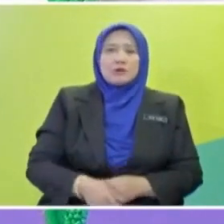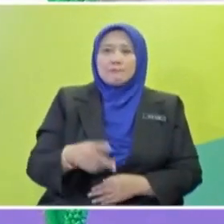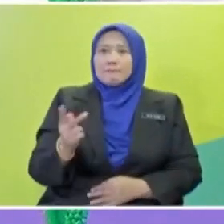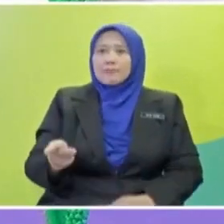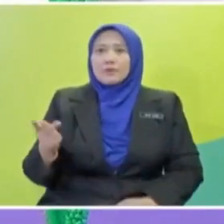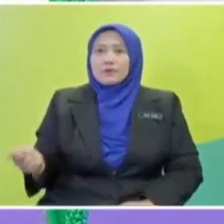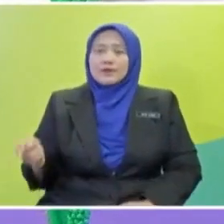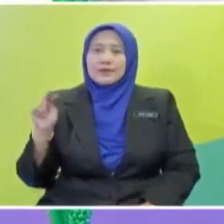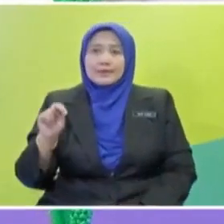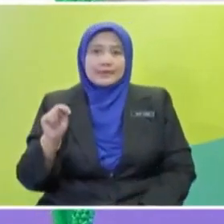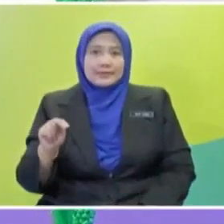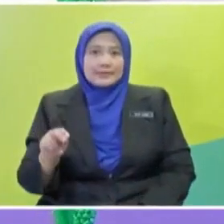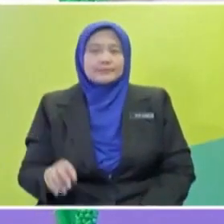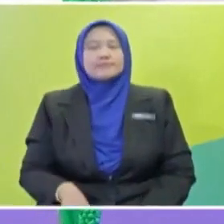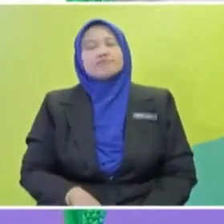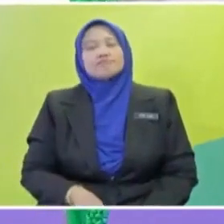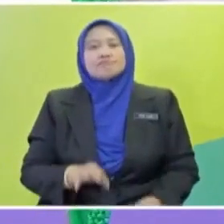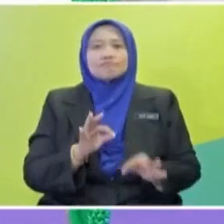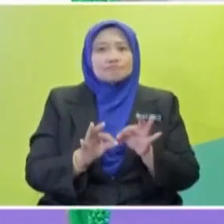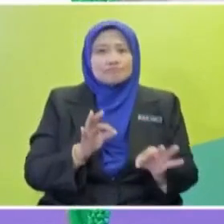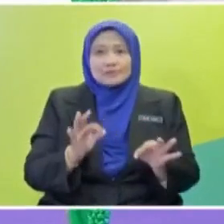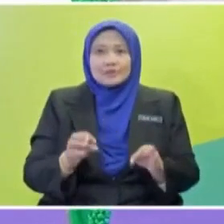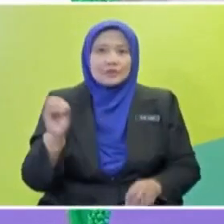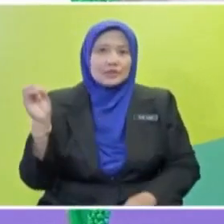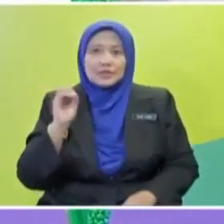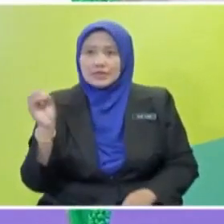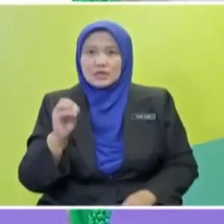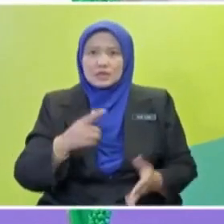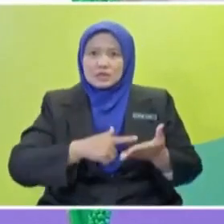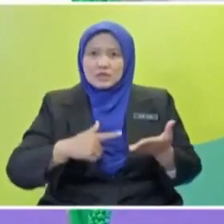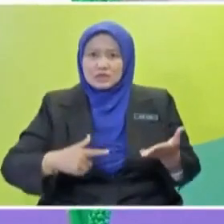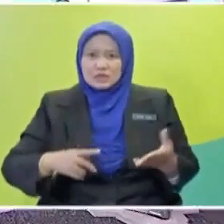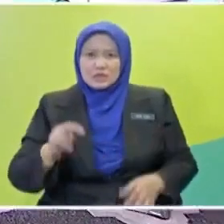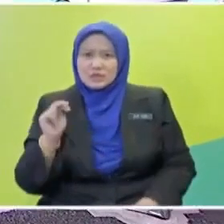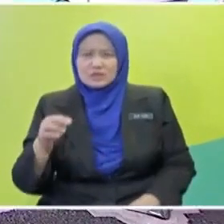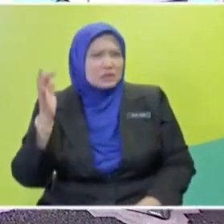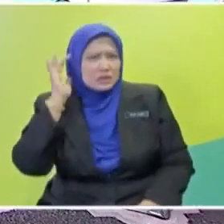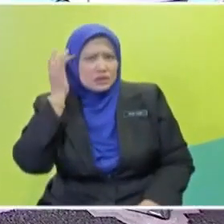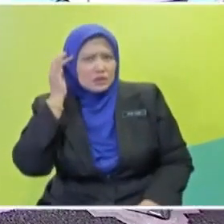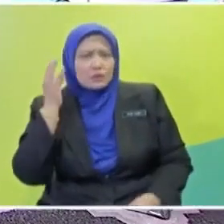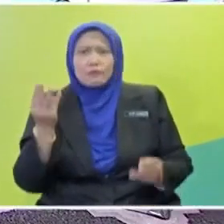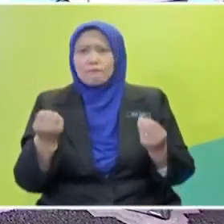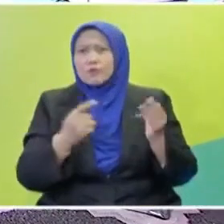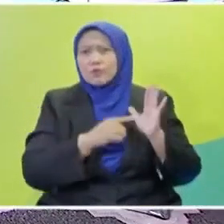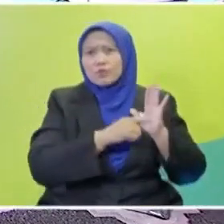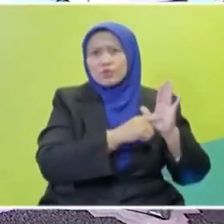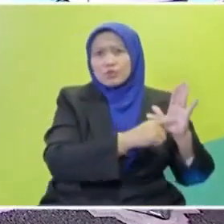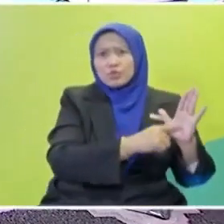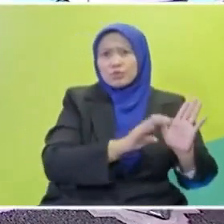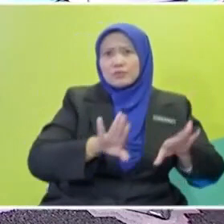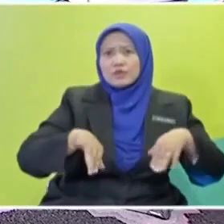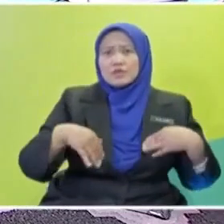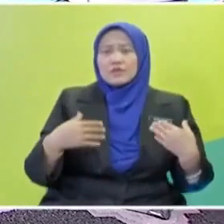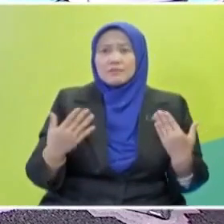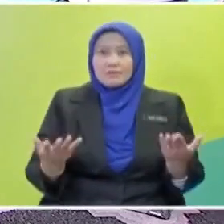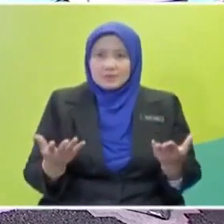Jadi orang tak nampak hasil dia macam mana. Jadi dalam lakaran, kita pun sebenarnya untuk kegunaan kita juga. Bila kita dah buat lakaran, kita